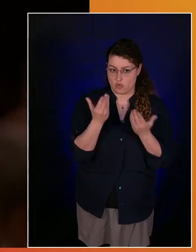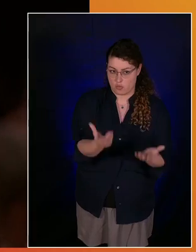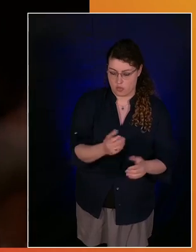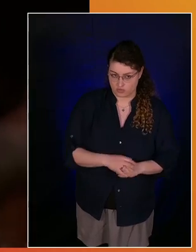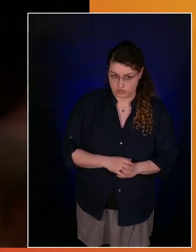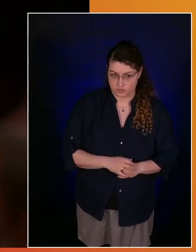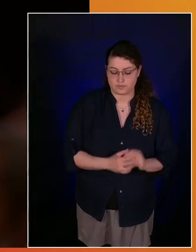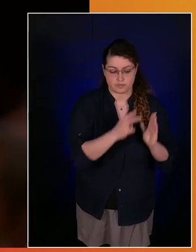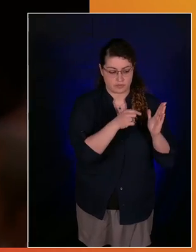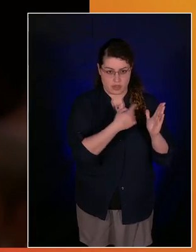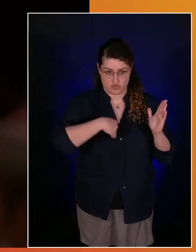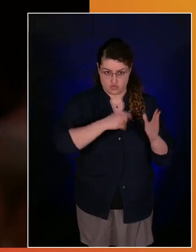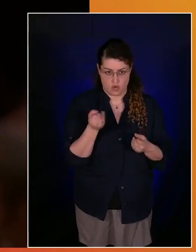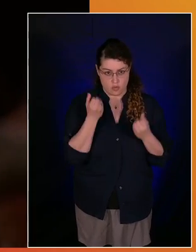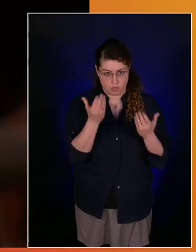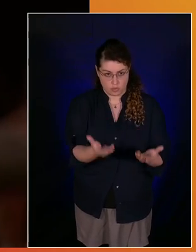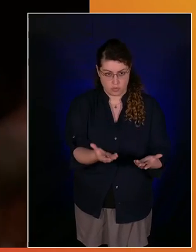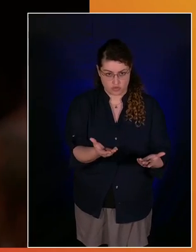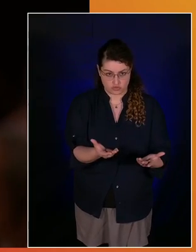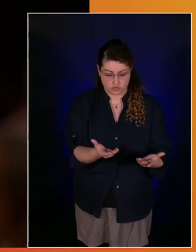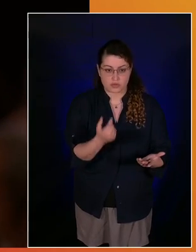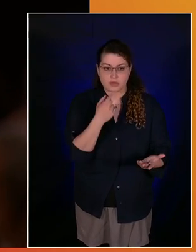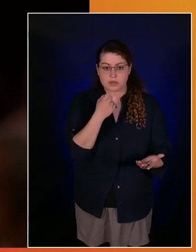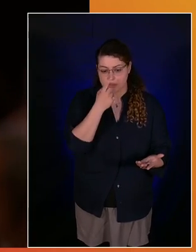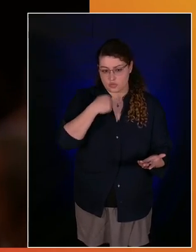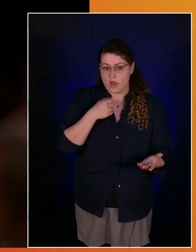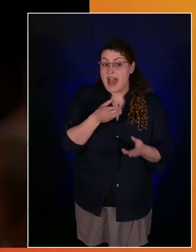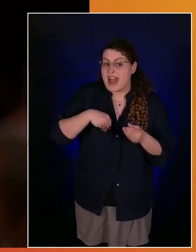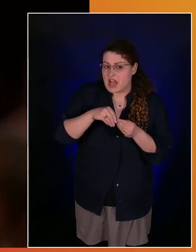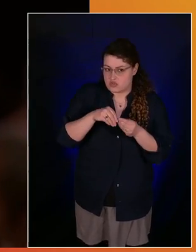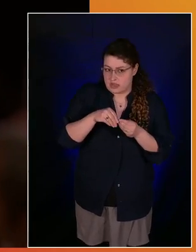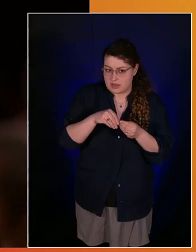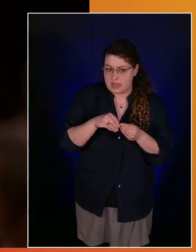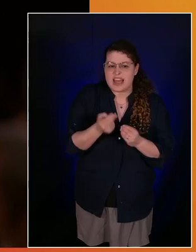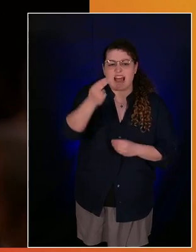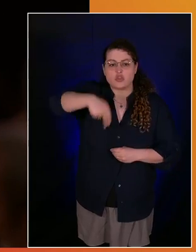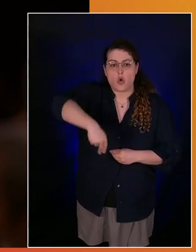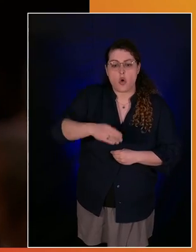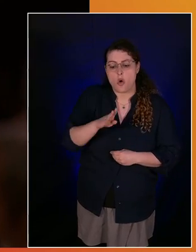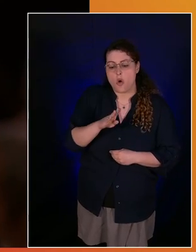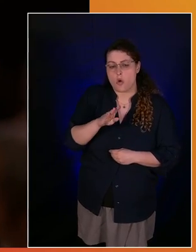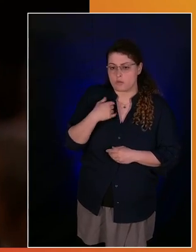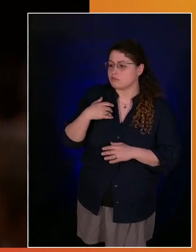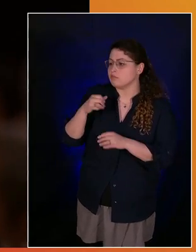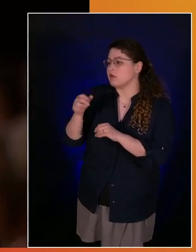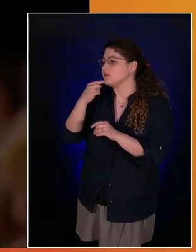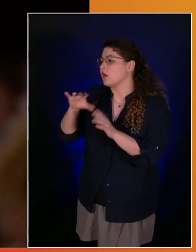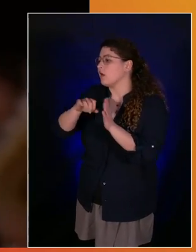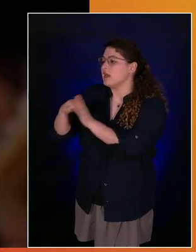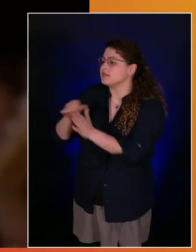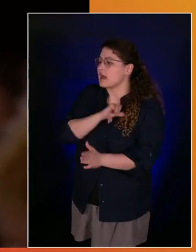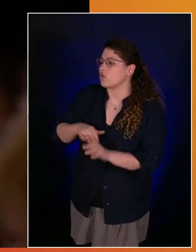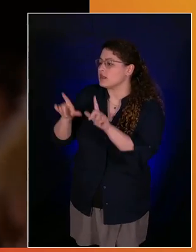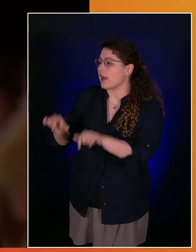on proposait simplement de préciser ce qui était pour nous la non banalisation de l'extrême droite